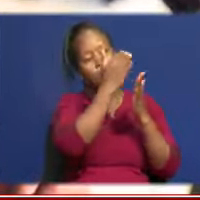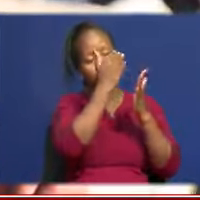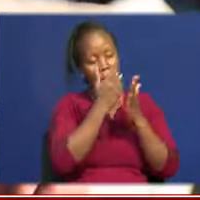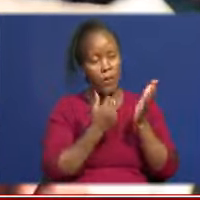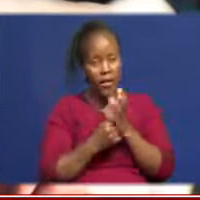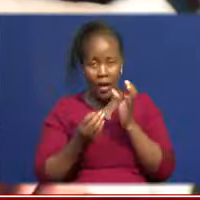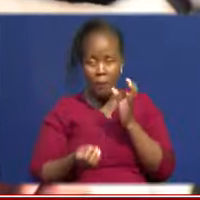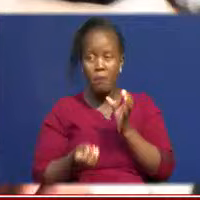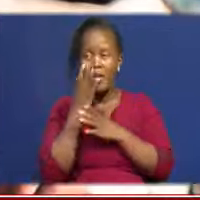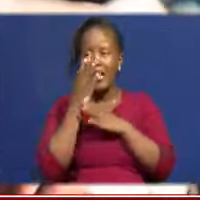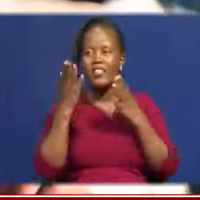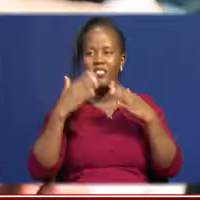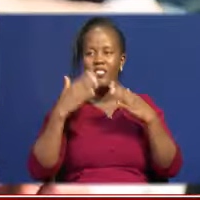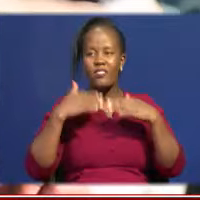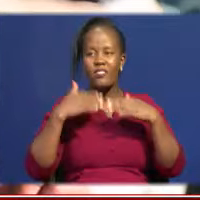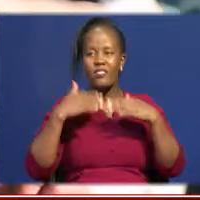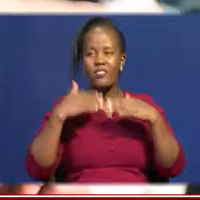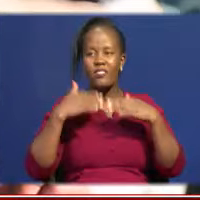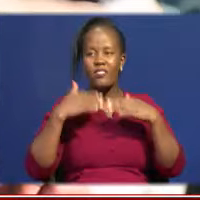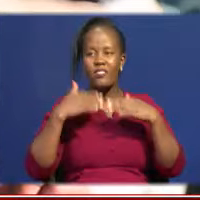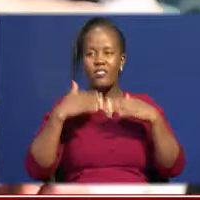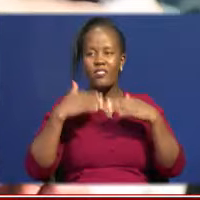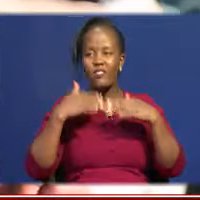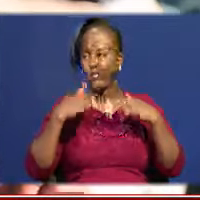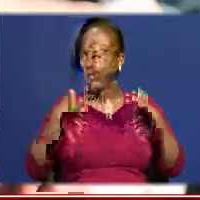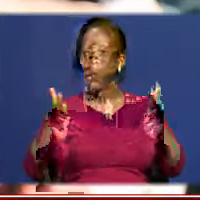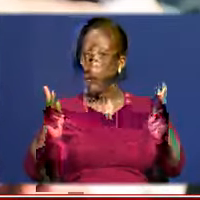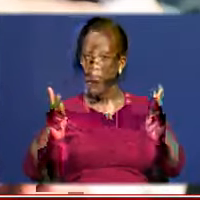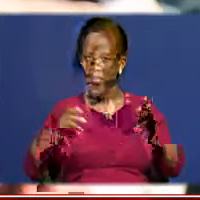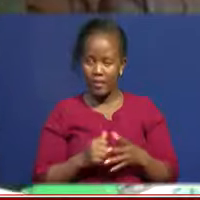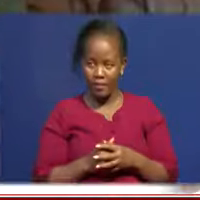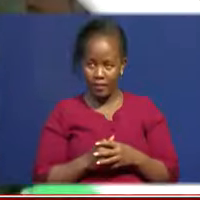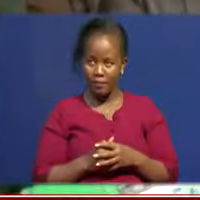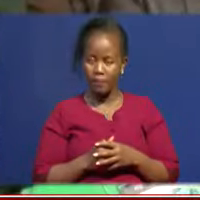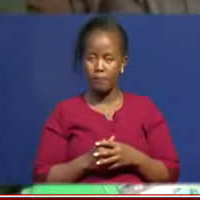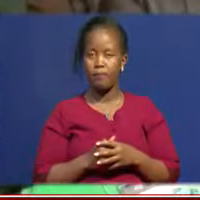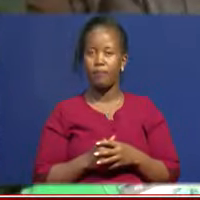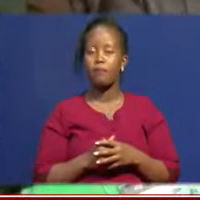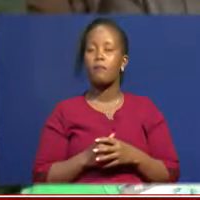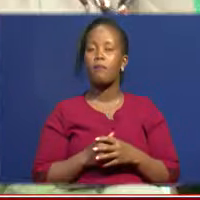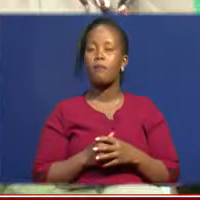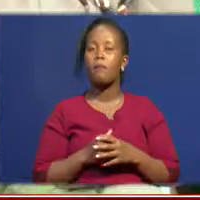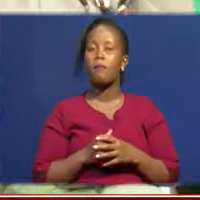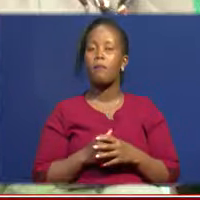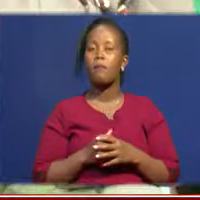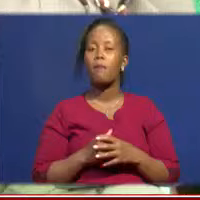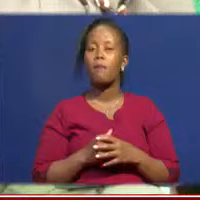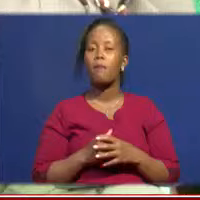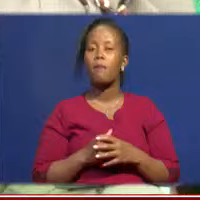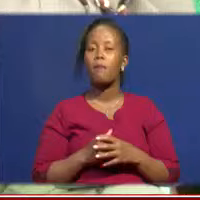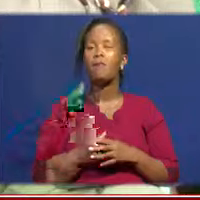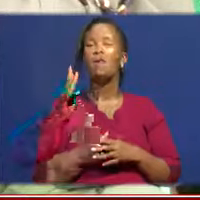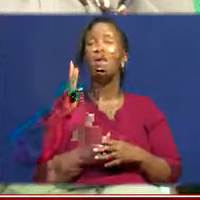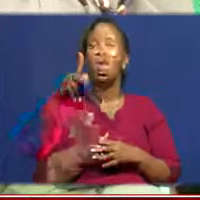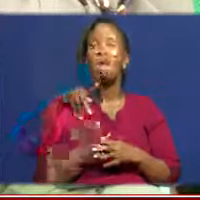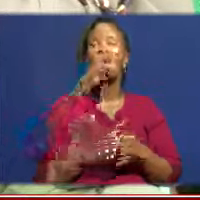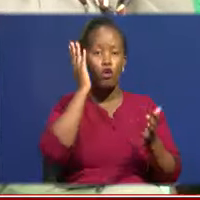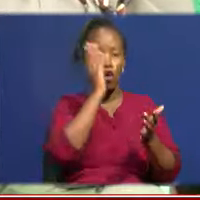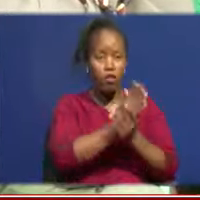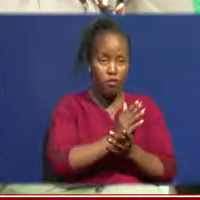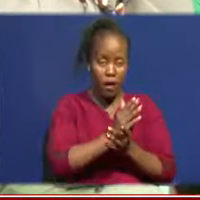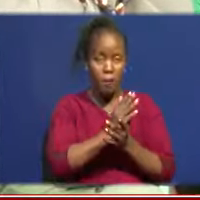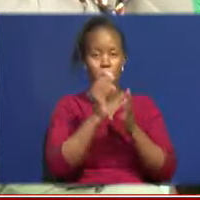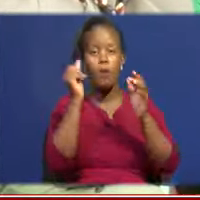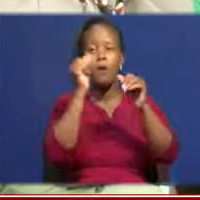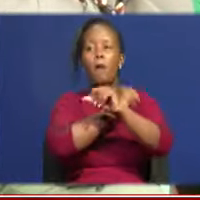tuliweza kupata amani. In Naivasha, Member of Parliament Jen Kihara, William Ruto